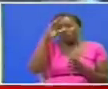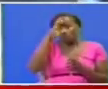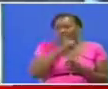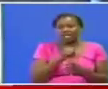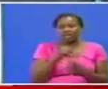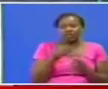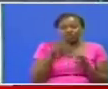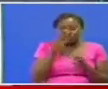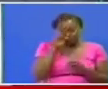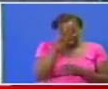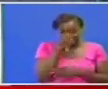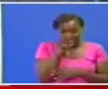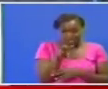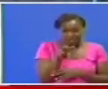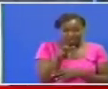inclusivity.